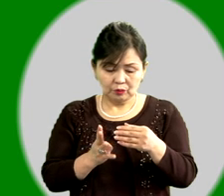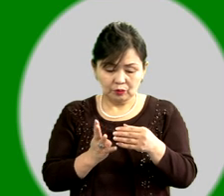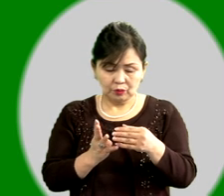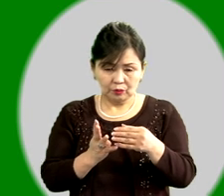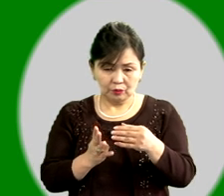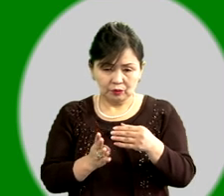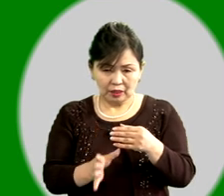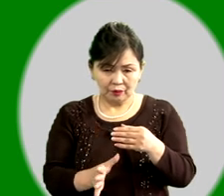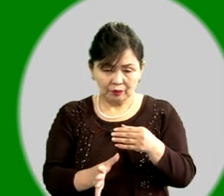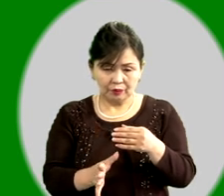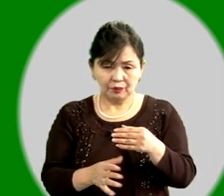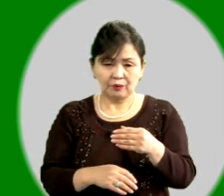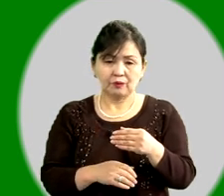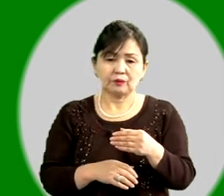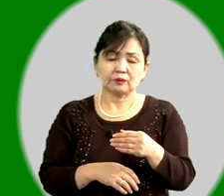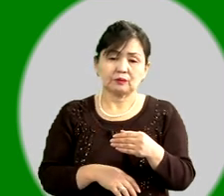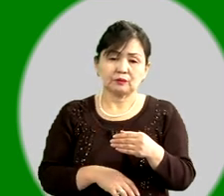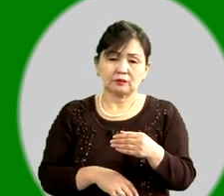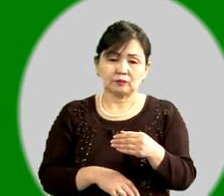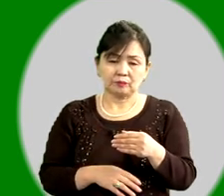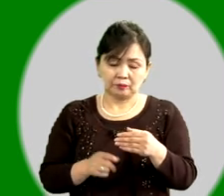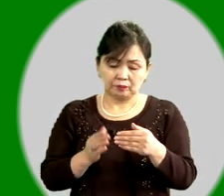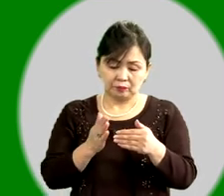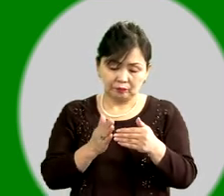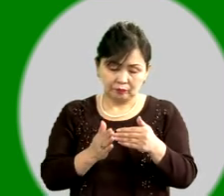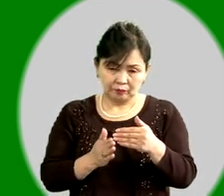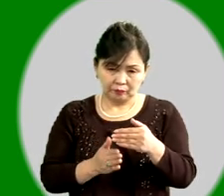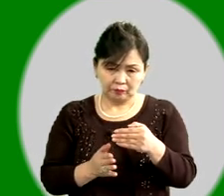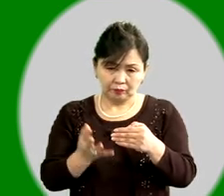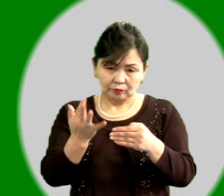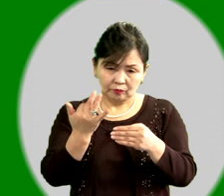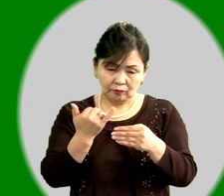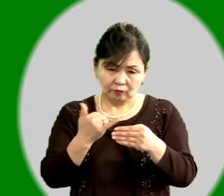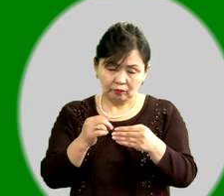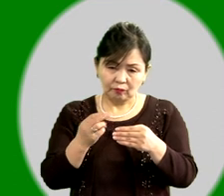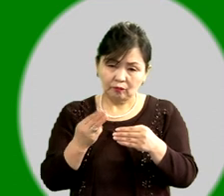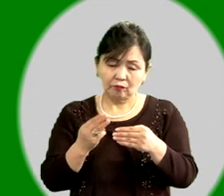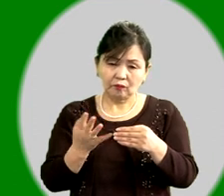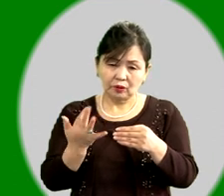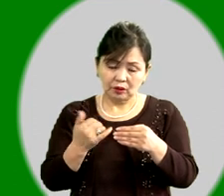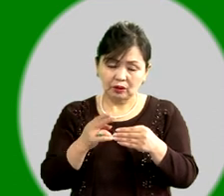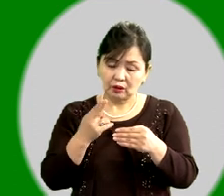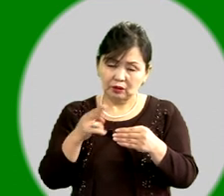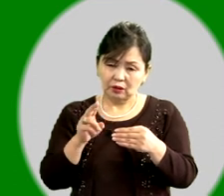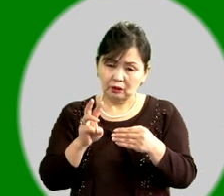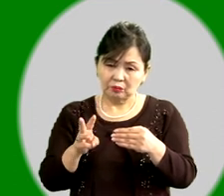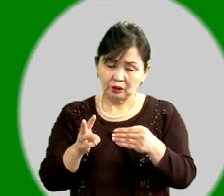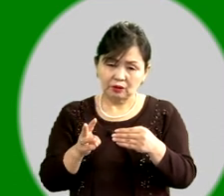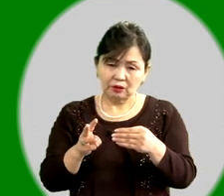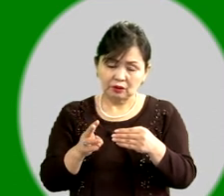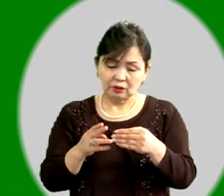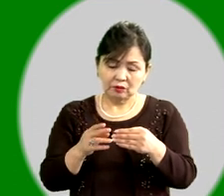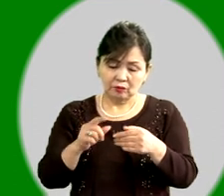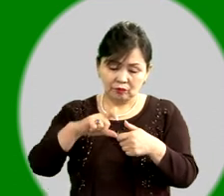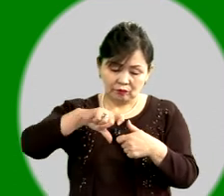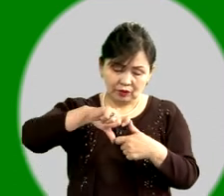4, 5. За, тэгвэл энэ талсыг хэдэн ширхэг 1 дециметр квадратаар бүрж болох вэ гэдгийг